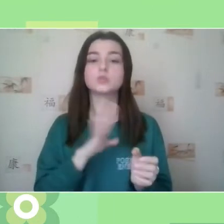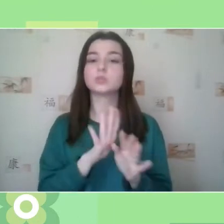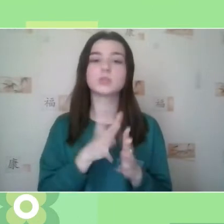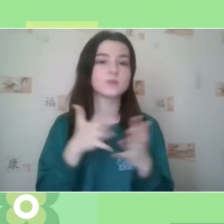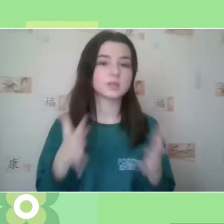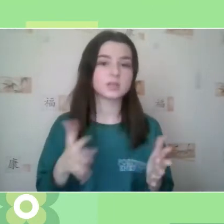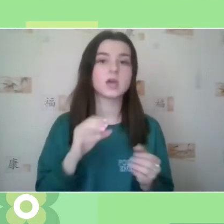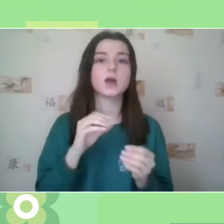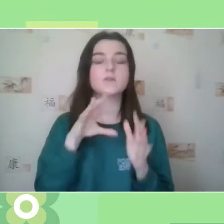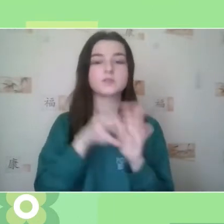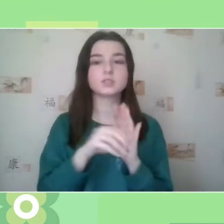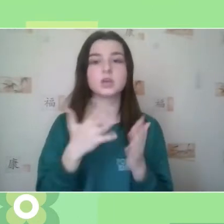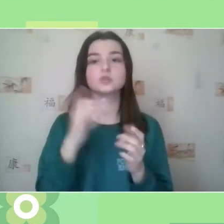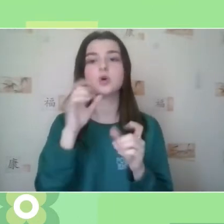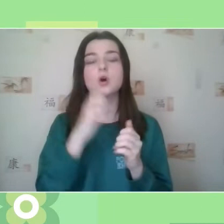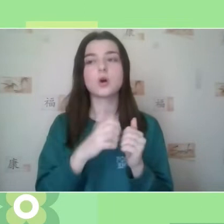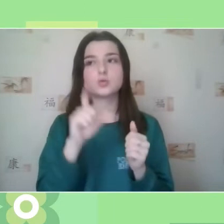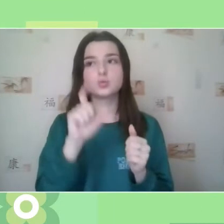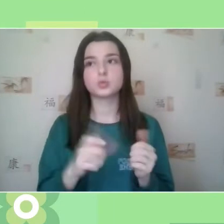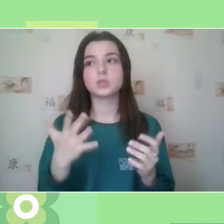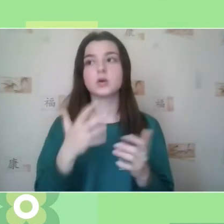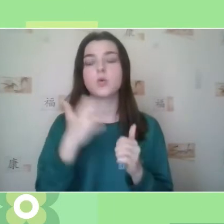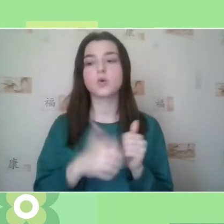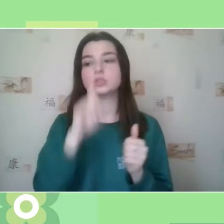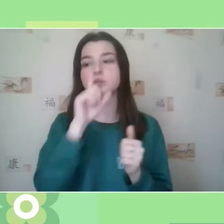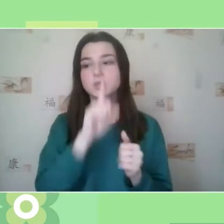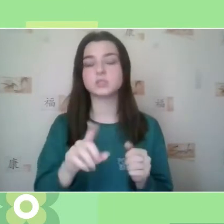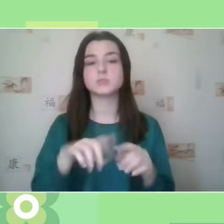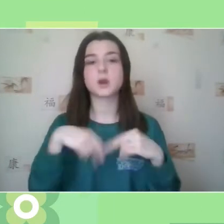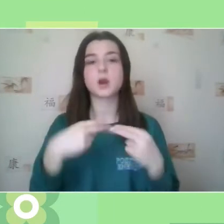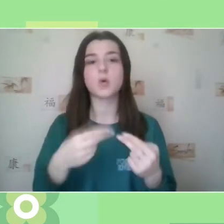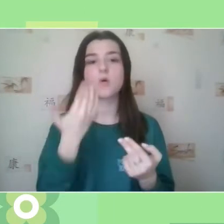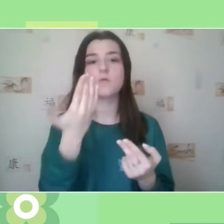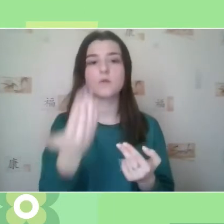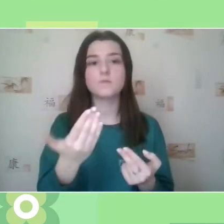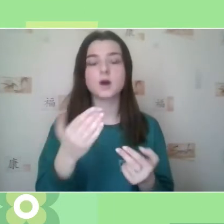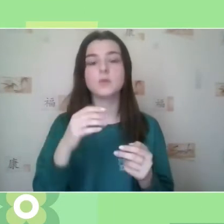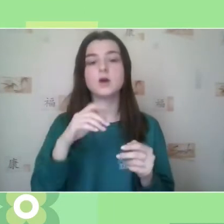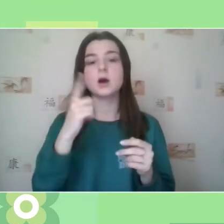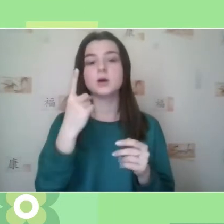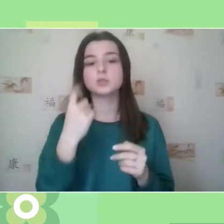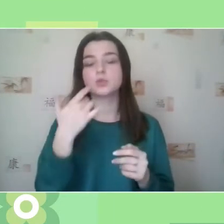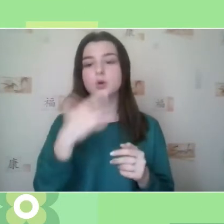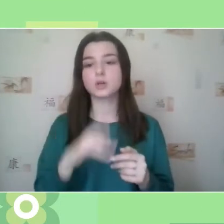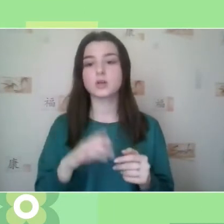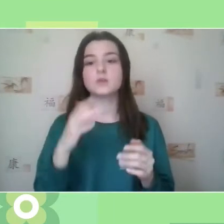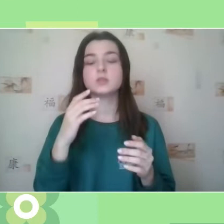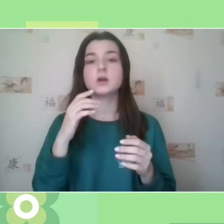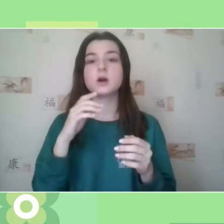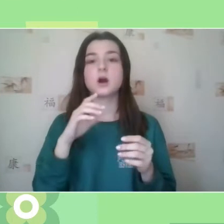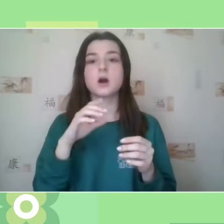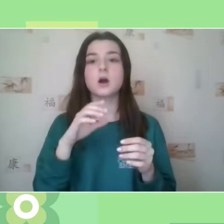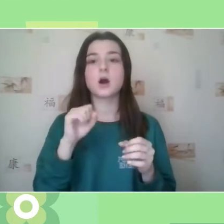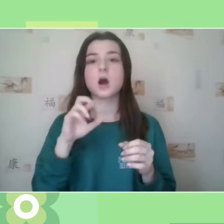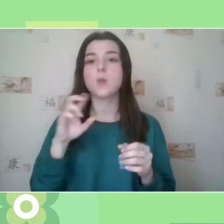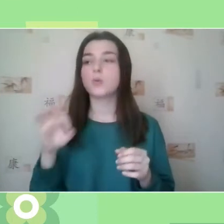людина кожен місяць перераховує вам 100 гривень, це набагато краще, ніж якщо троє людей один раз вам перерахували,